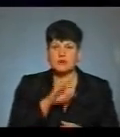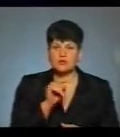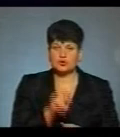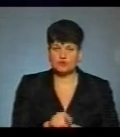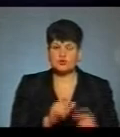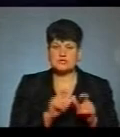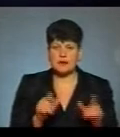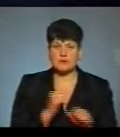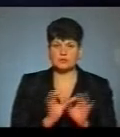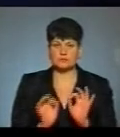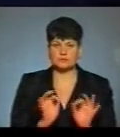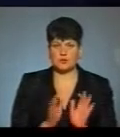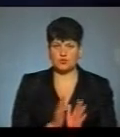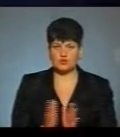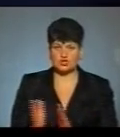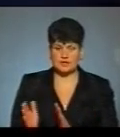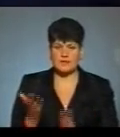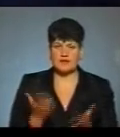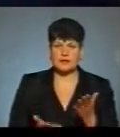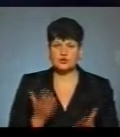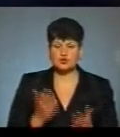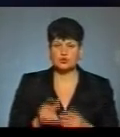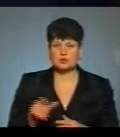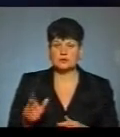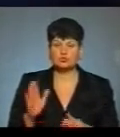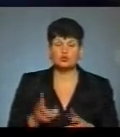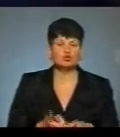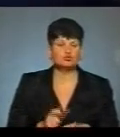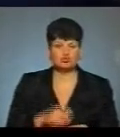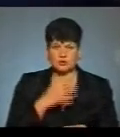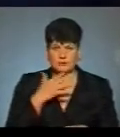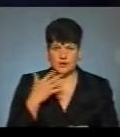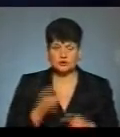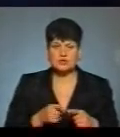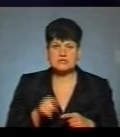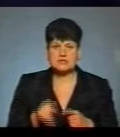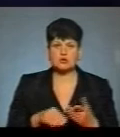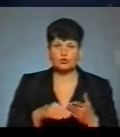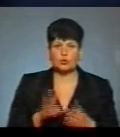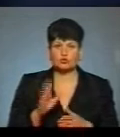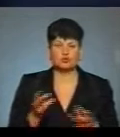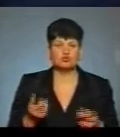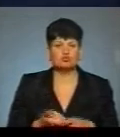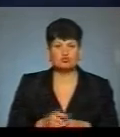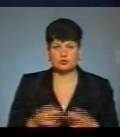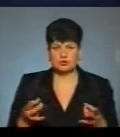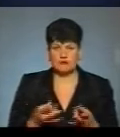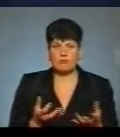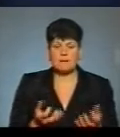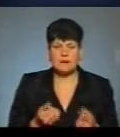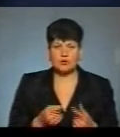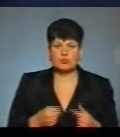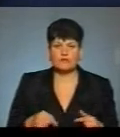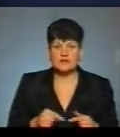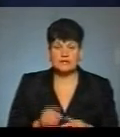працював в звичайному режимі. Але якщо буде пацієнтів дуже багато, то така допомога буде дуже доречна. І в приймальному відділенні